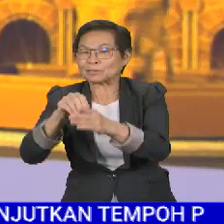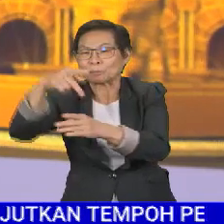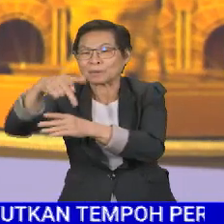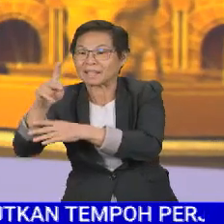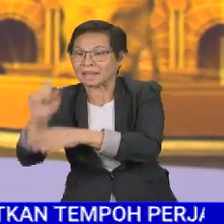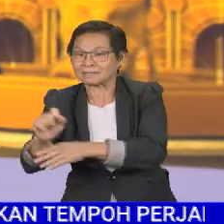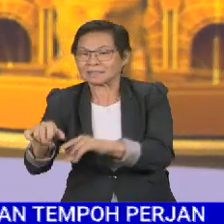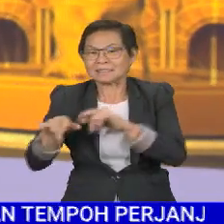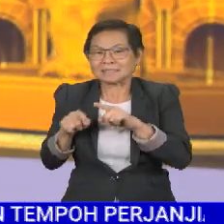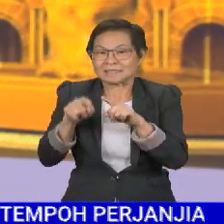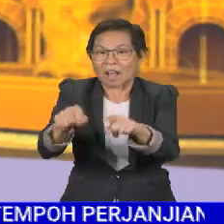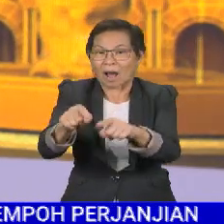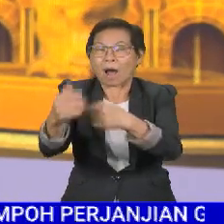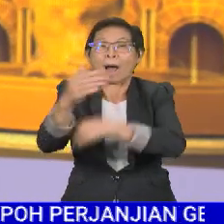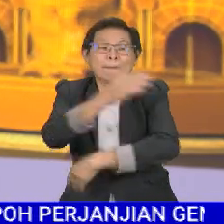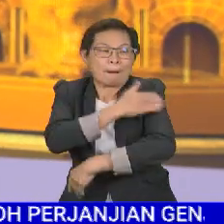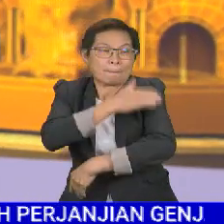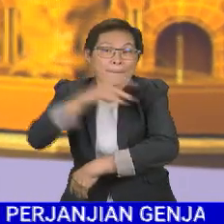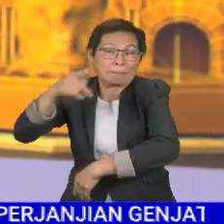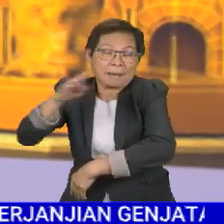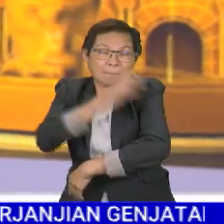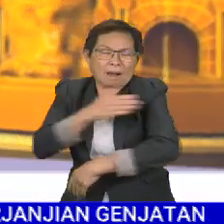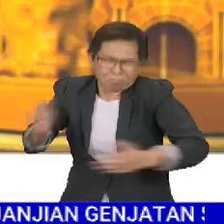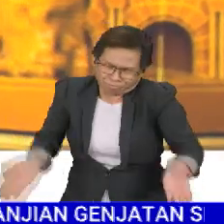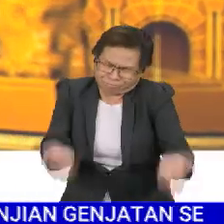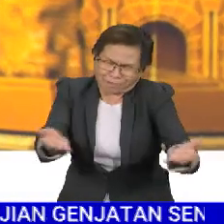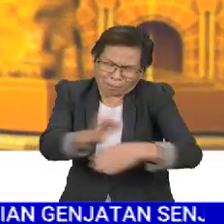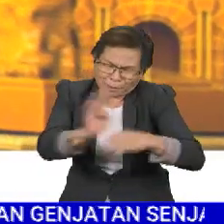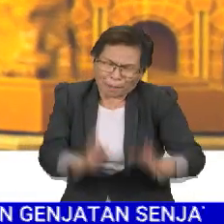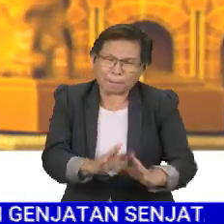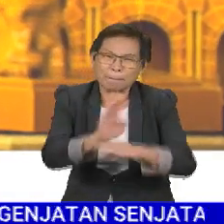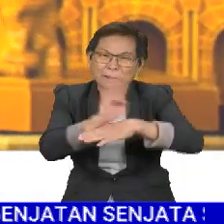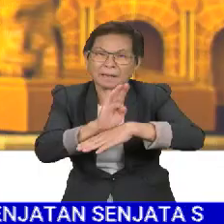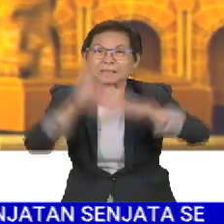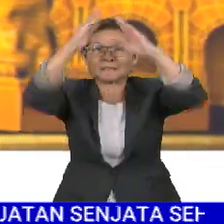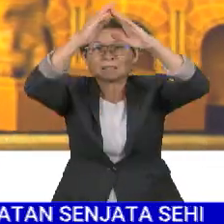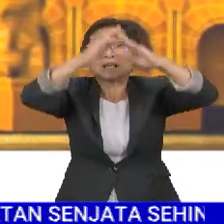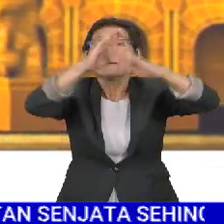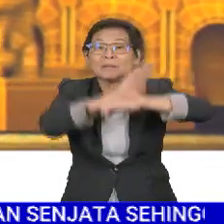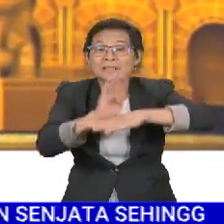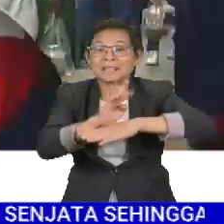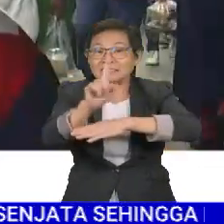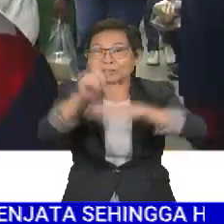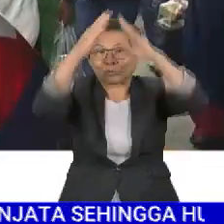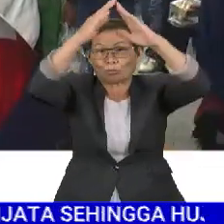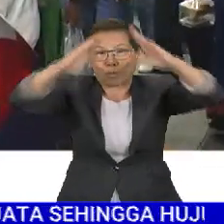kecil ia Selaras seruan untuk Berniaga di bawah satu bombom